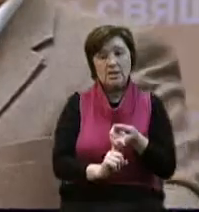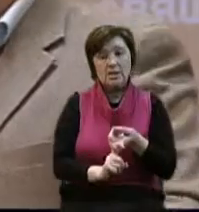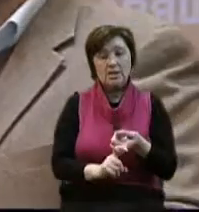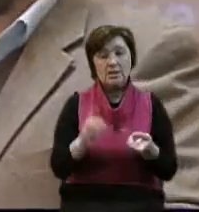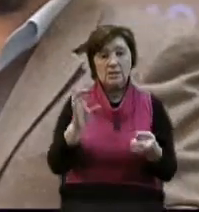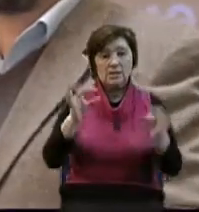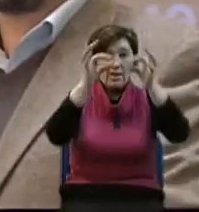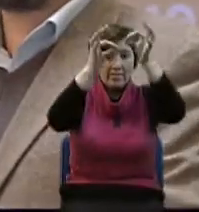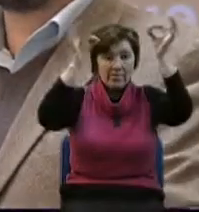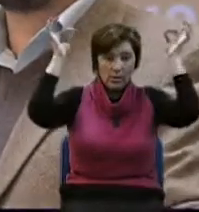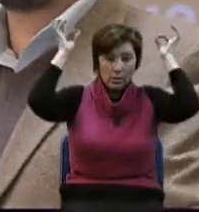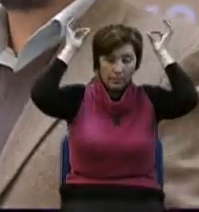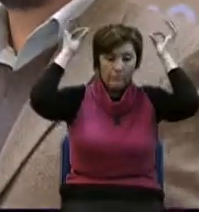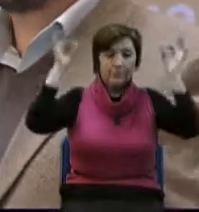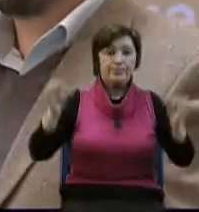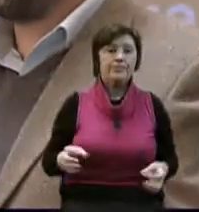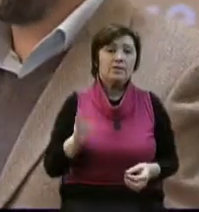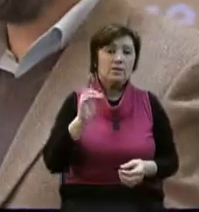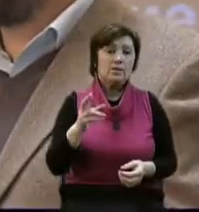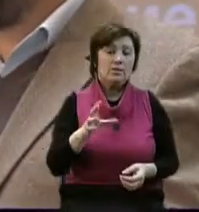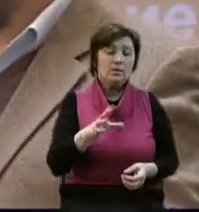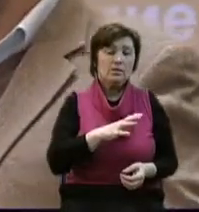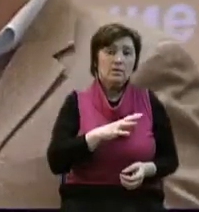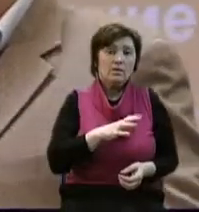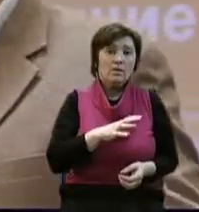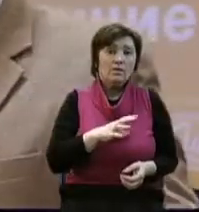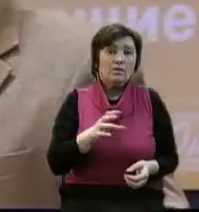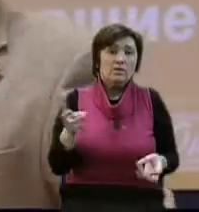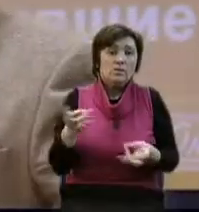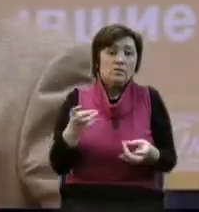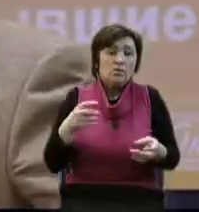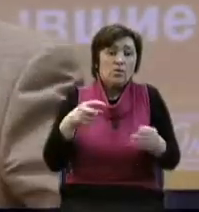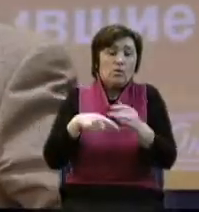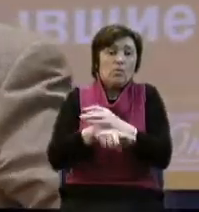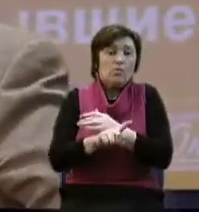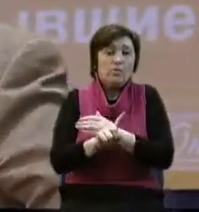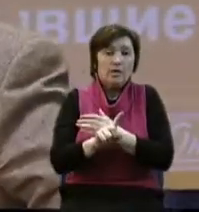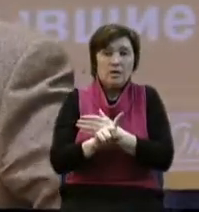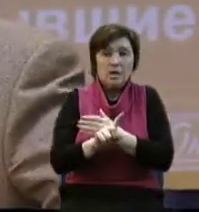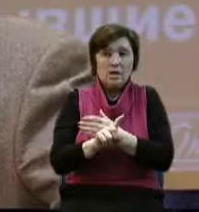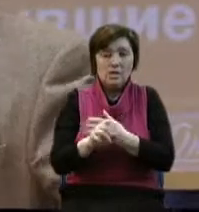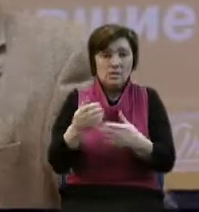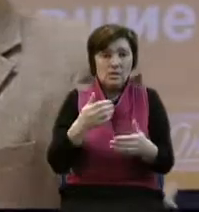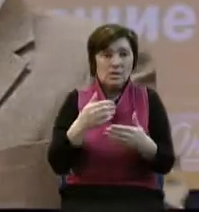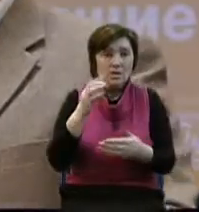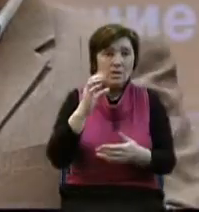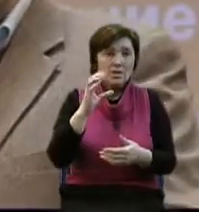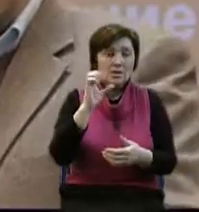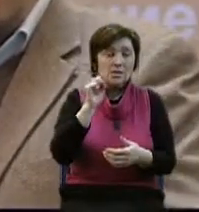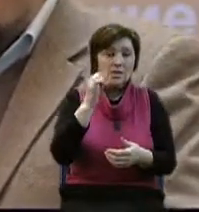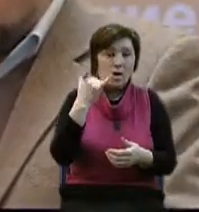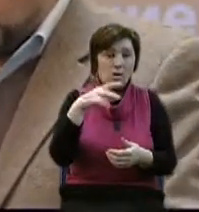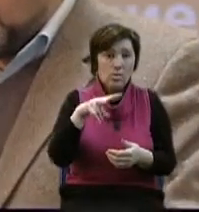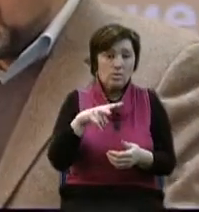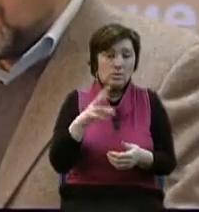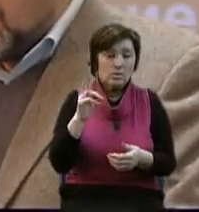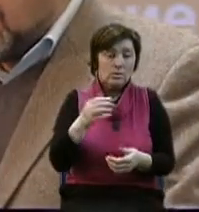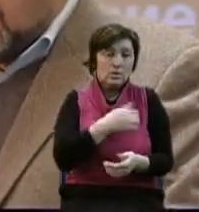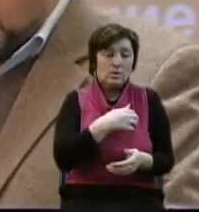связанный с Давидом, который вынужден был убегать от Савла, который хотел убить его. Он был